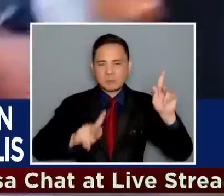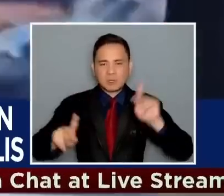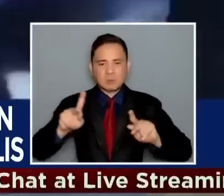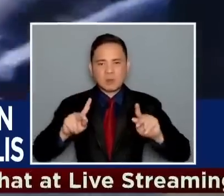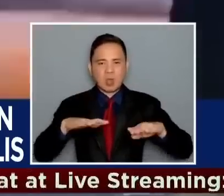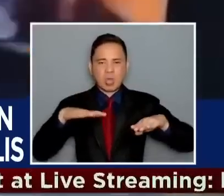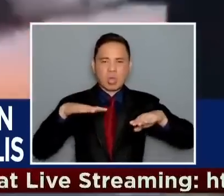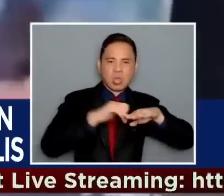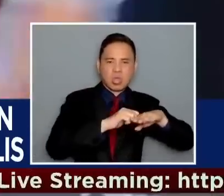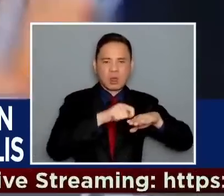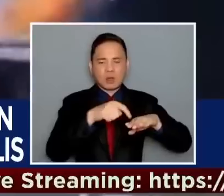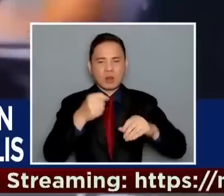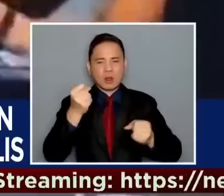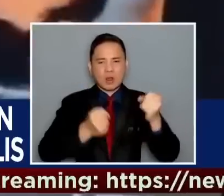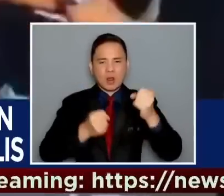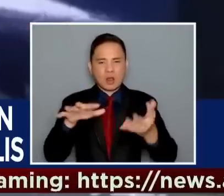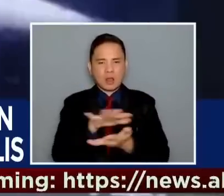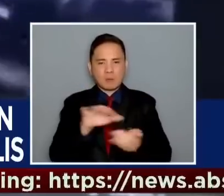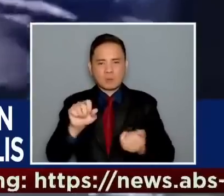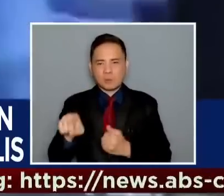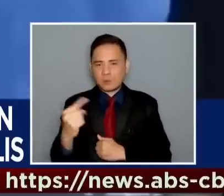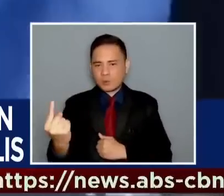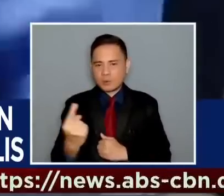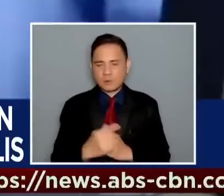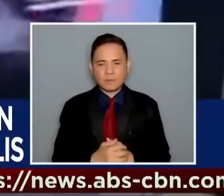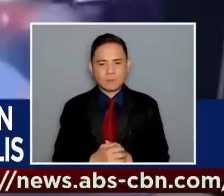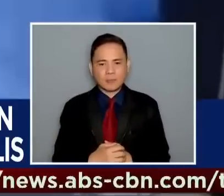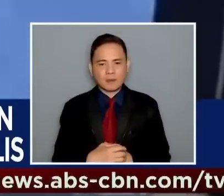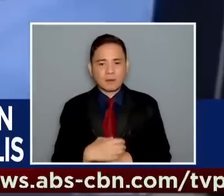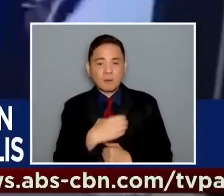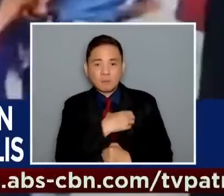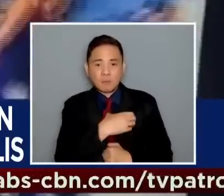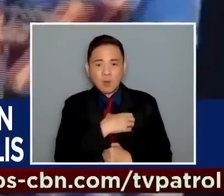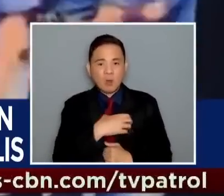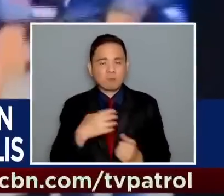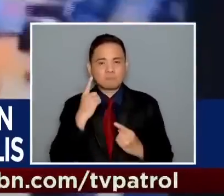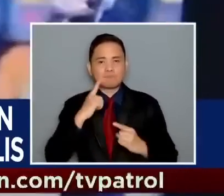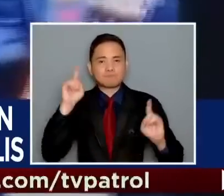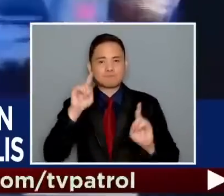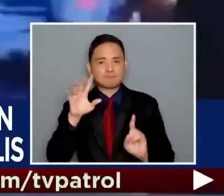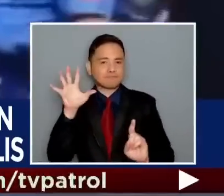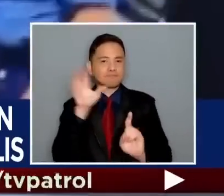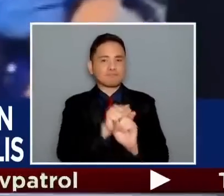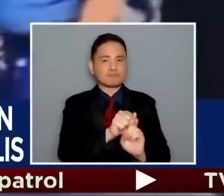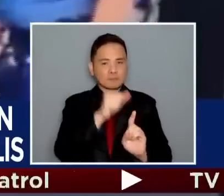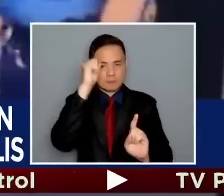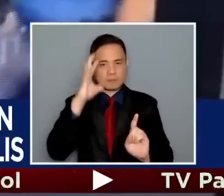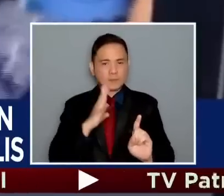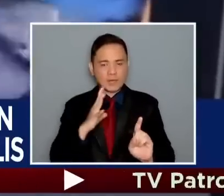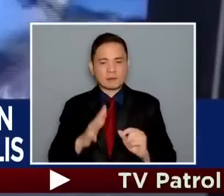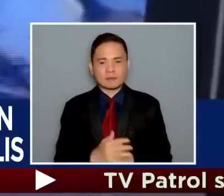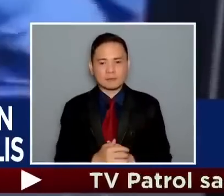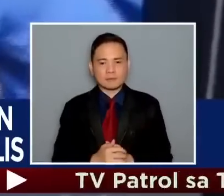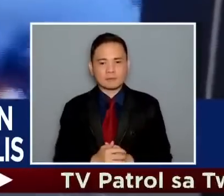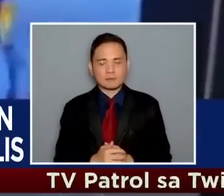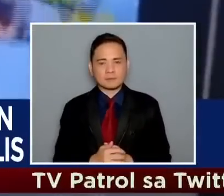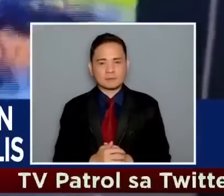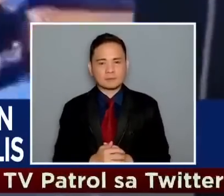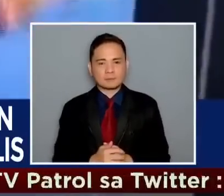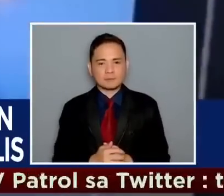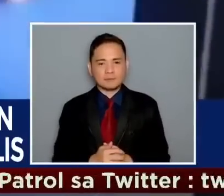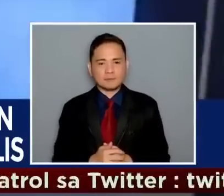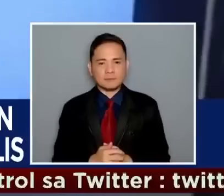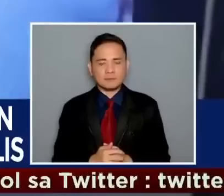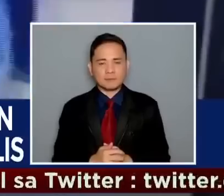Dito na persahang binasag ng pulisya ang bintana ng kotse at hulihin ang lalaki. We ask for alcoholic